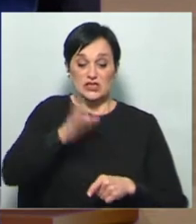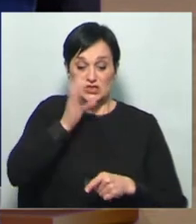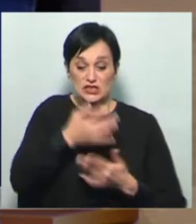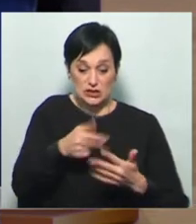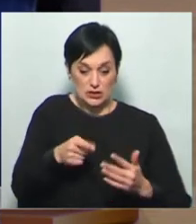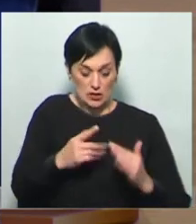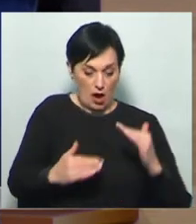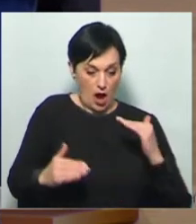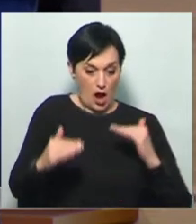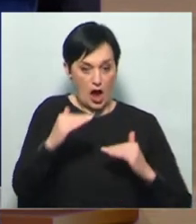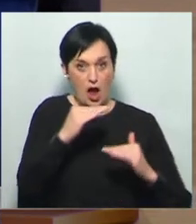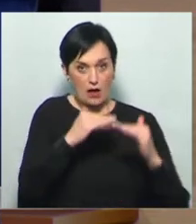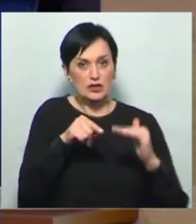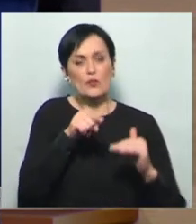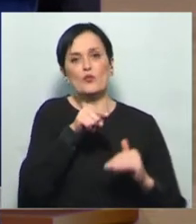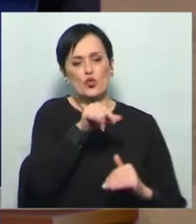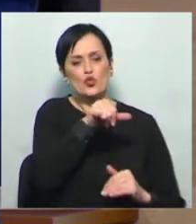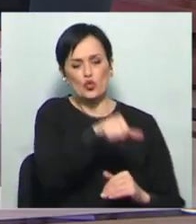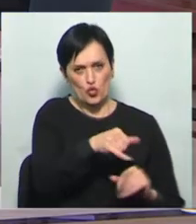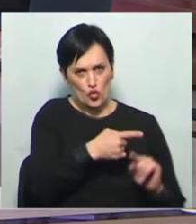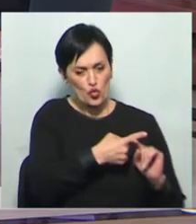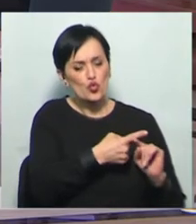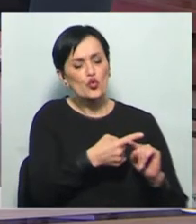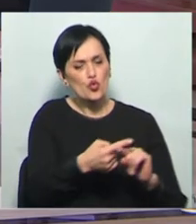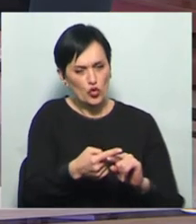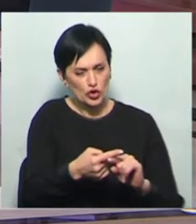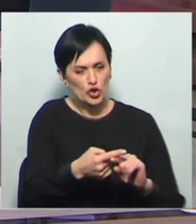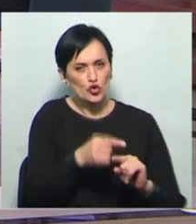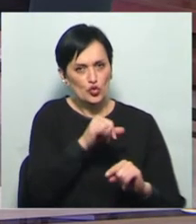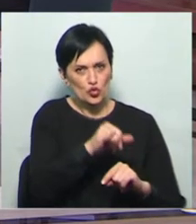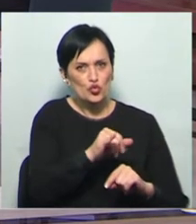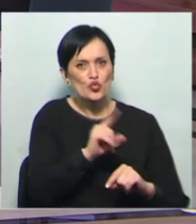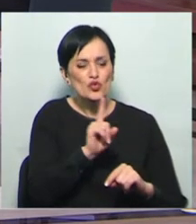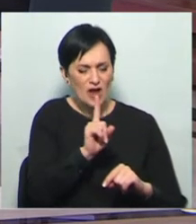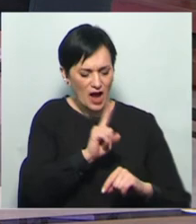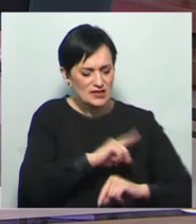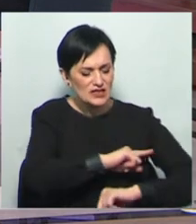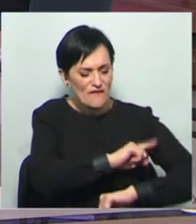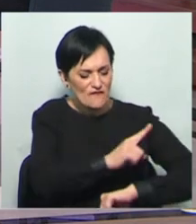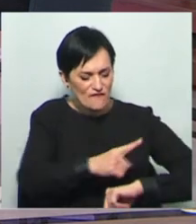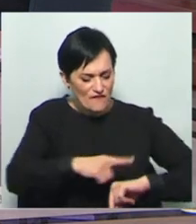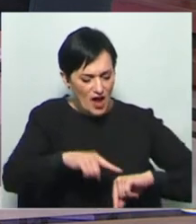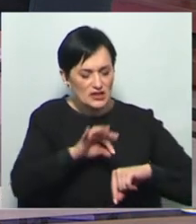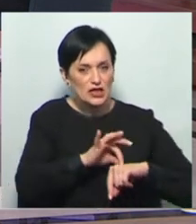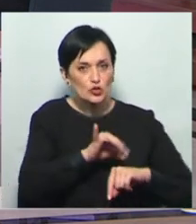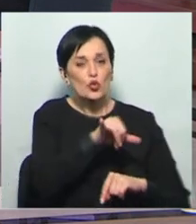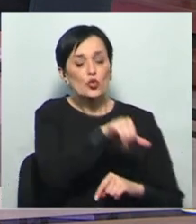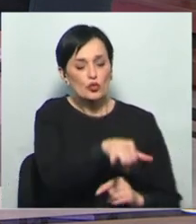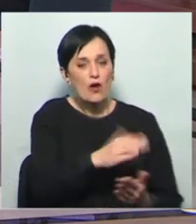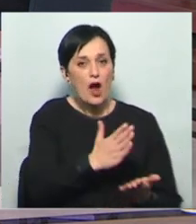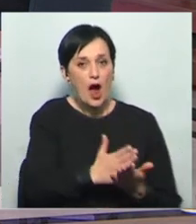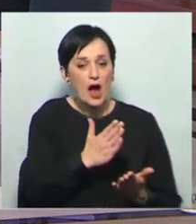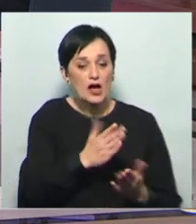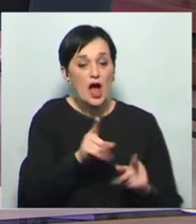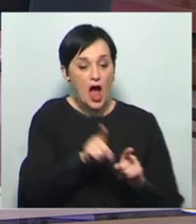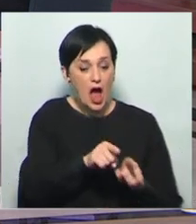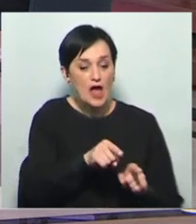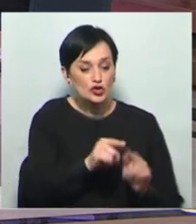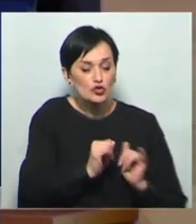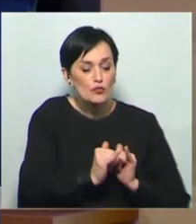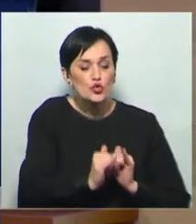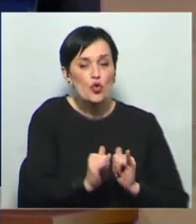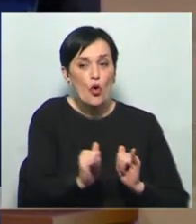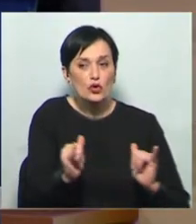მას გარკვეული სახით ჰქონდა ქრონიკული ვენური დაავადება და აქვს ეს დაავადება, ვინაიდან იგი